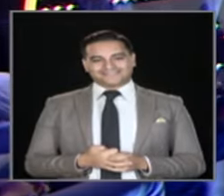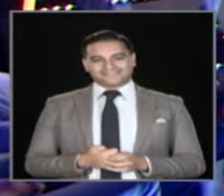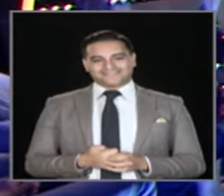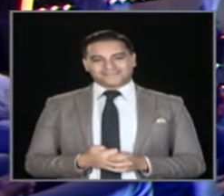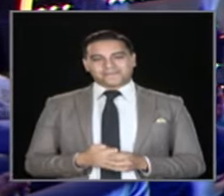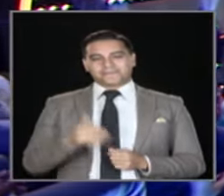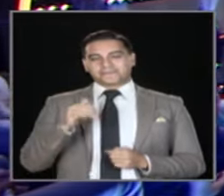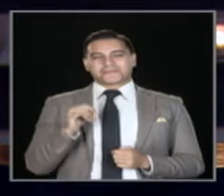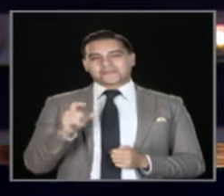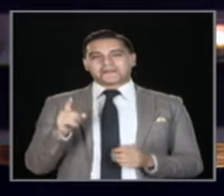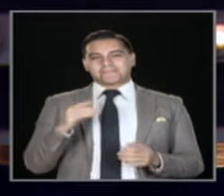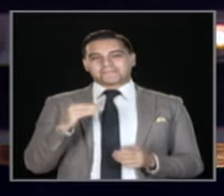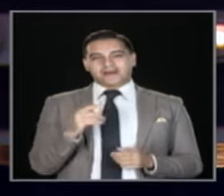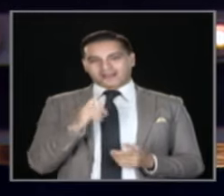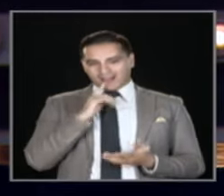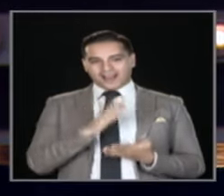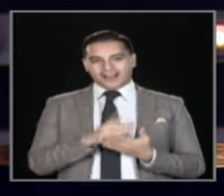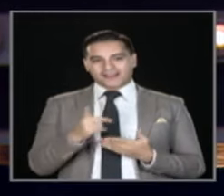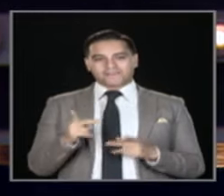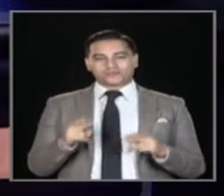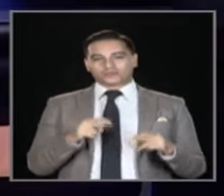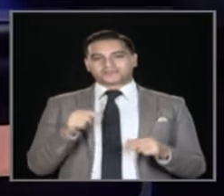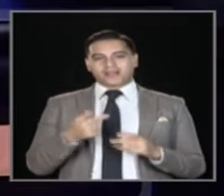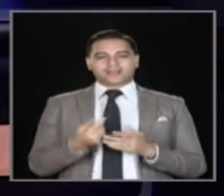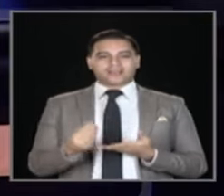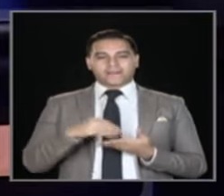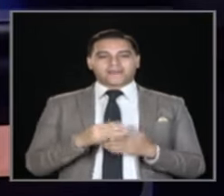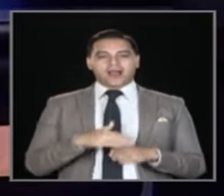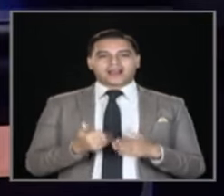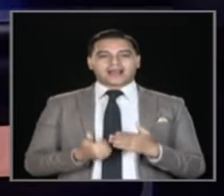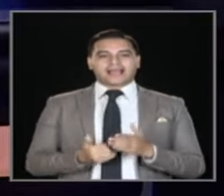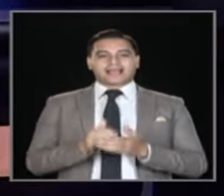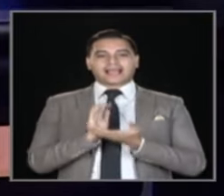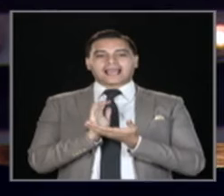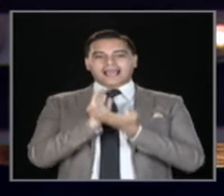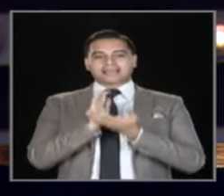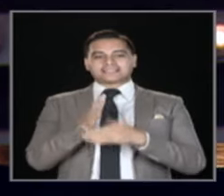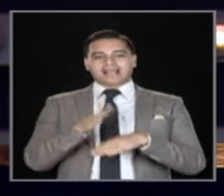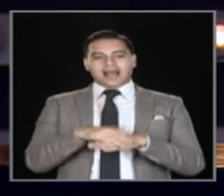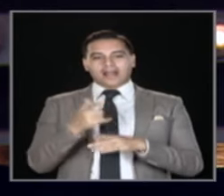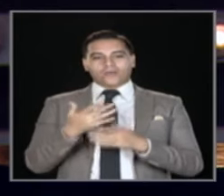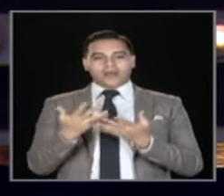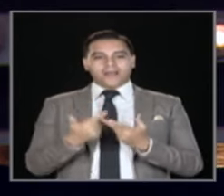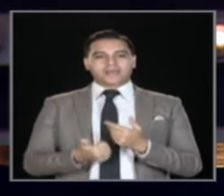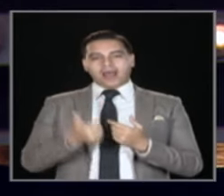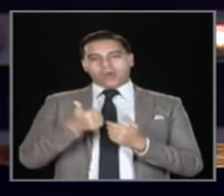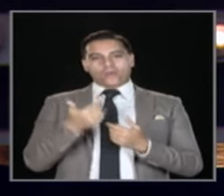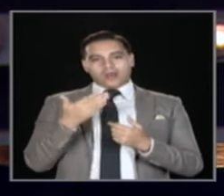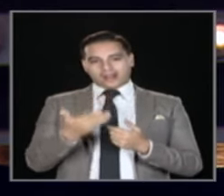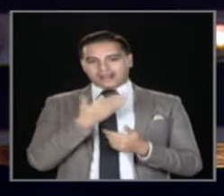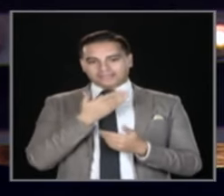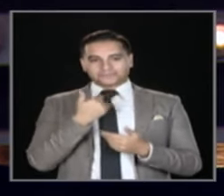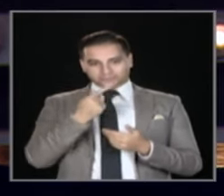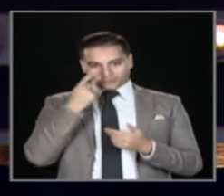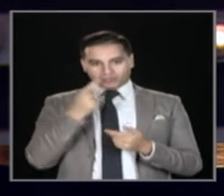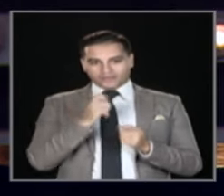أيمن بح، الحقيقة أنت الموسم ده حصلت على الكاس وحصلت على المركز الأول، وأنا